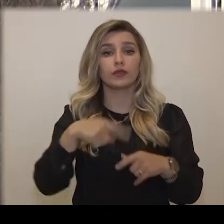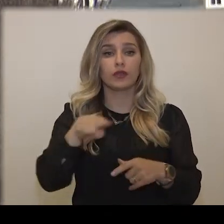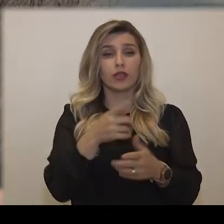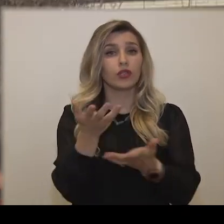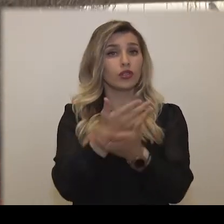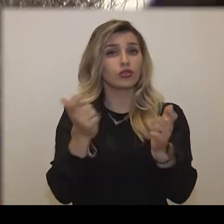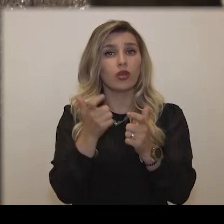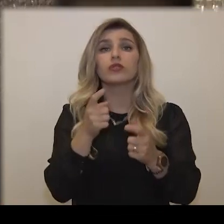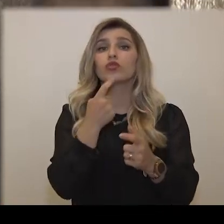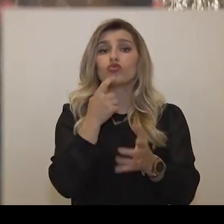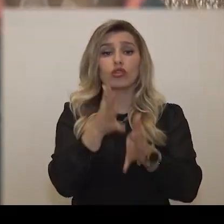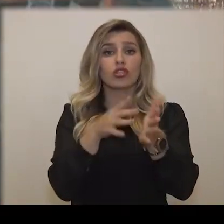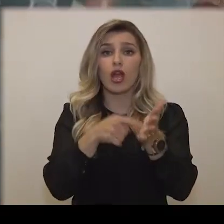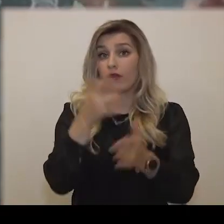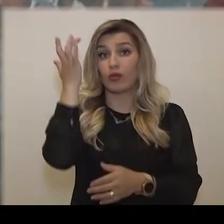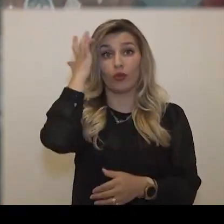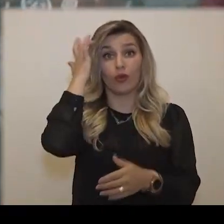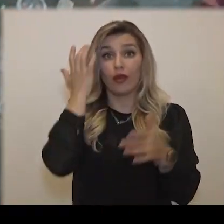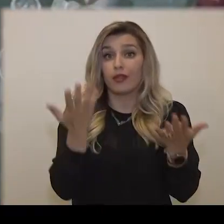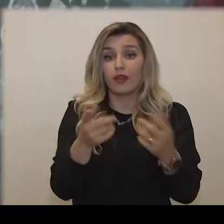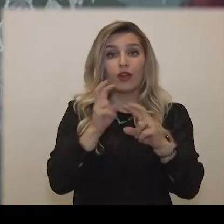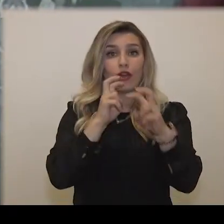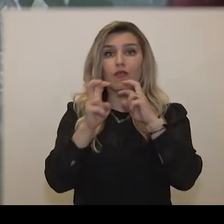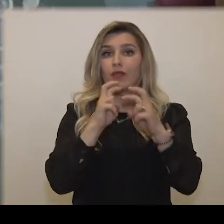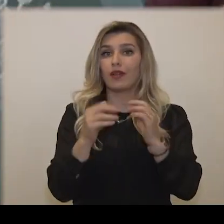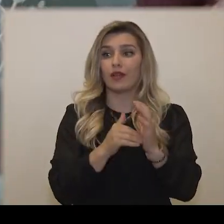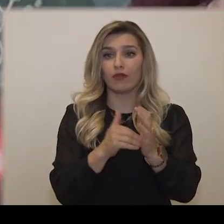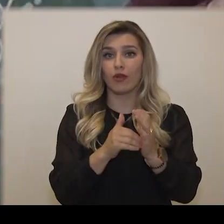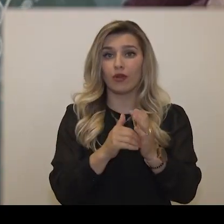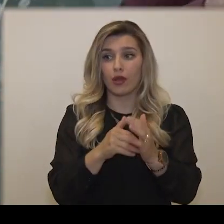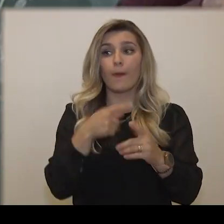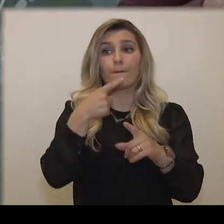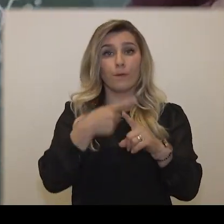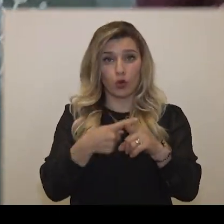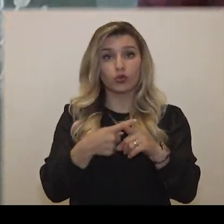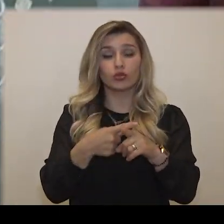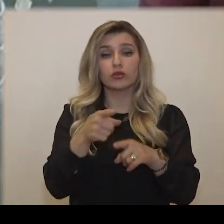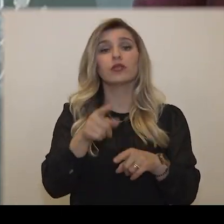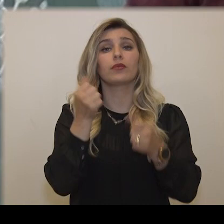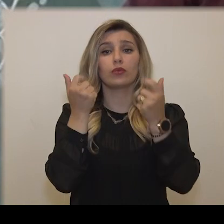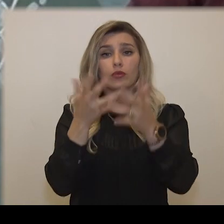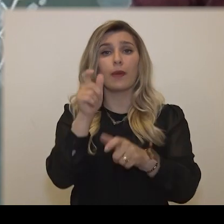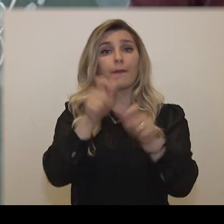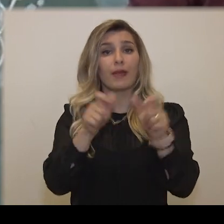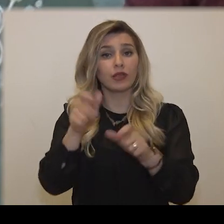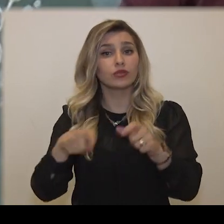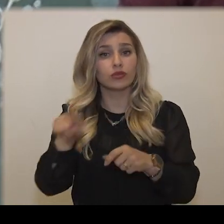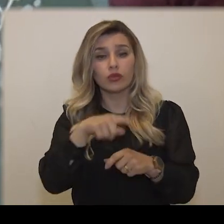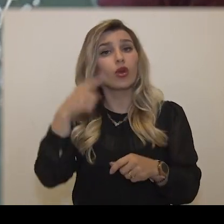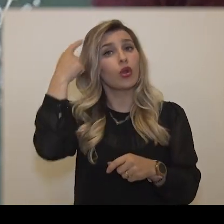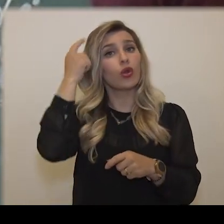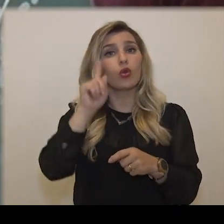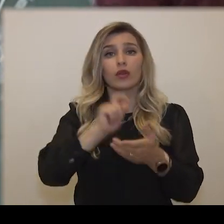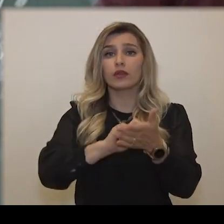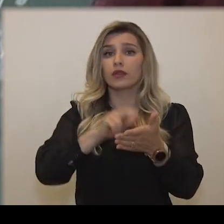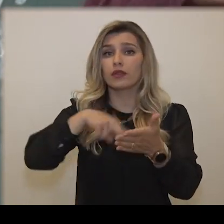se shoqëria nuk e dëgjuan e shenjave në të cilën ata komunikojnë. E në anën tjetër, as shumica këtyre